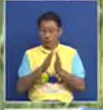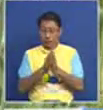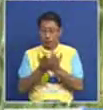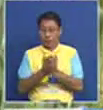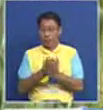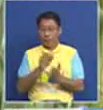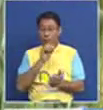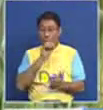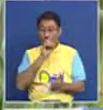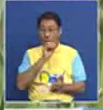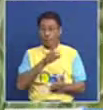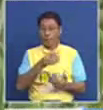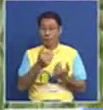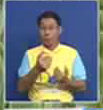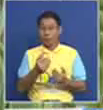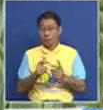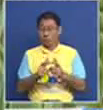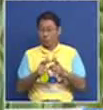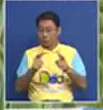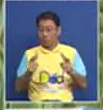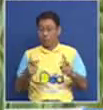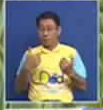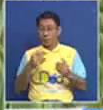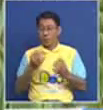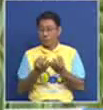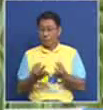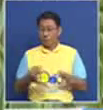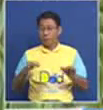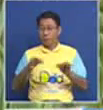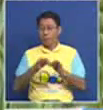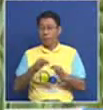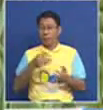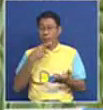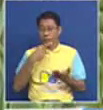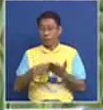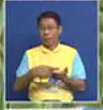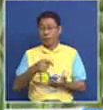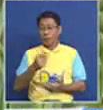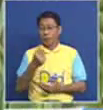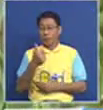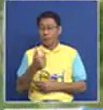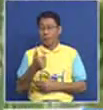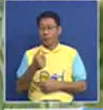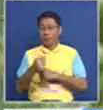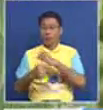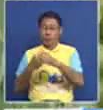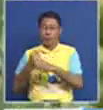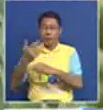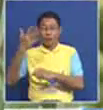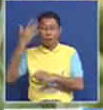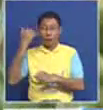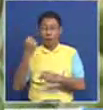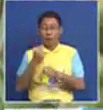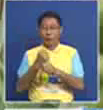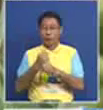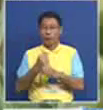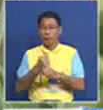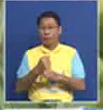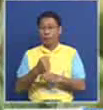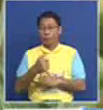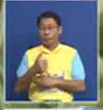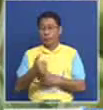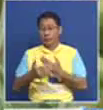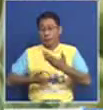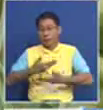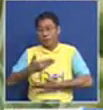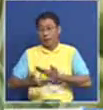าจะบอกเยอะมากเลยคุณประโยชน์มัน แล้วปีที่แล้วผลผลิตที่คุณลงได้อย่างที่เนี่ยค่ะข